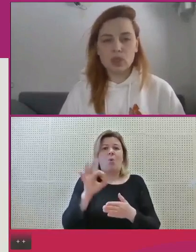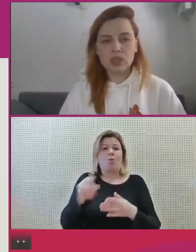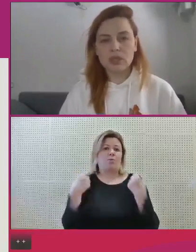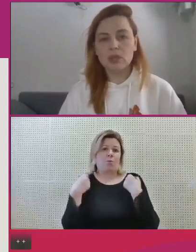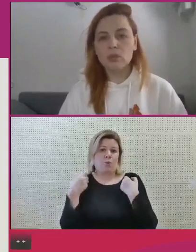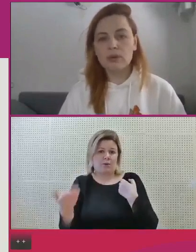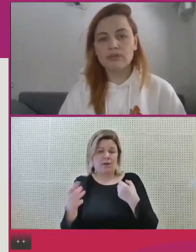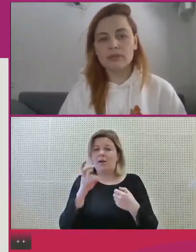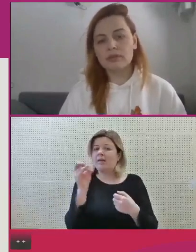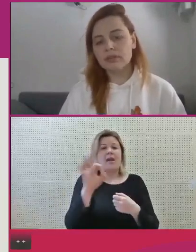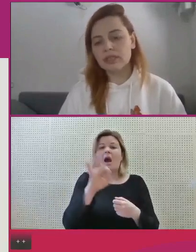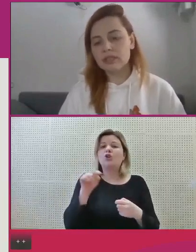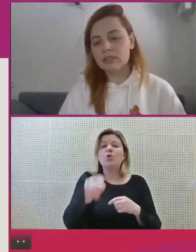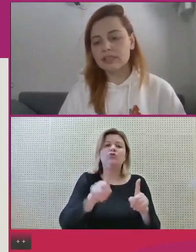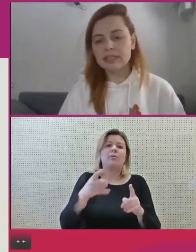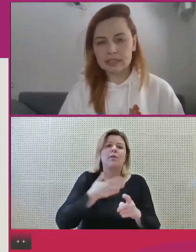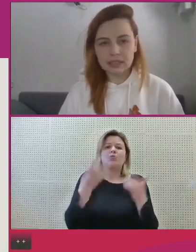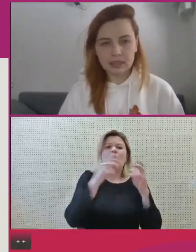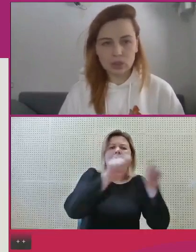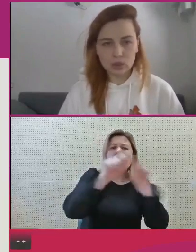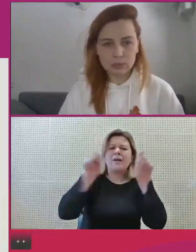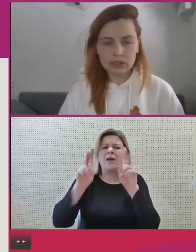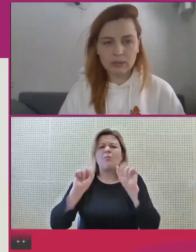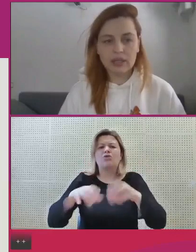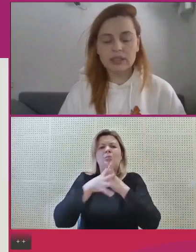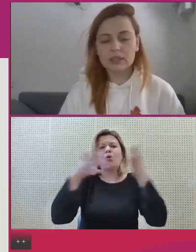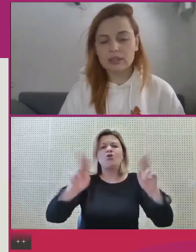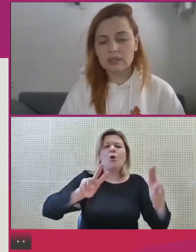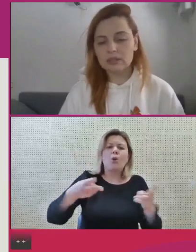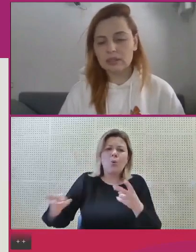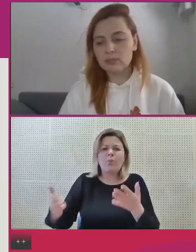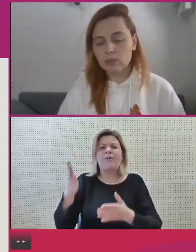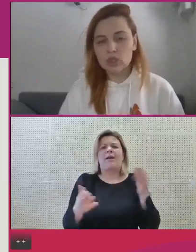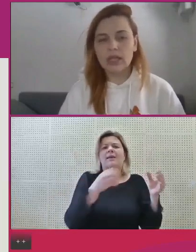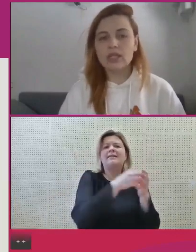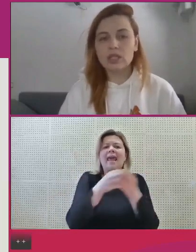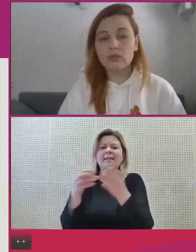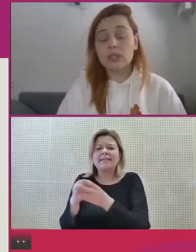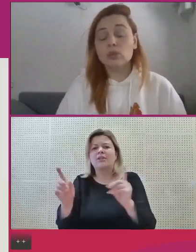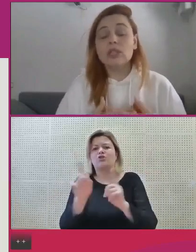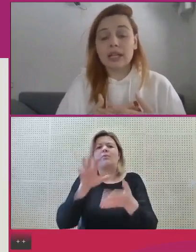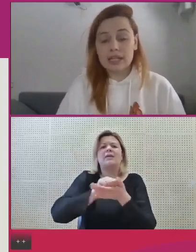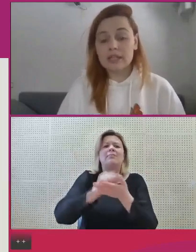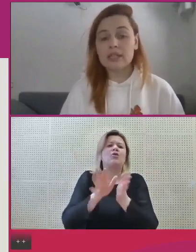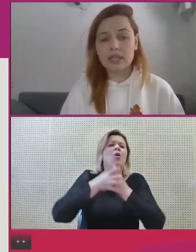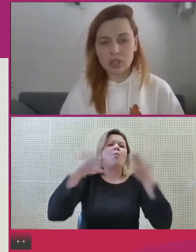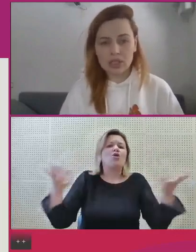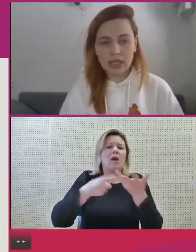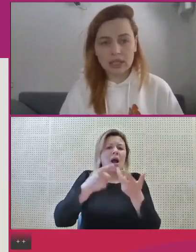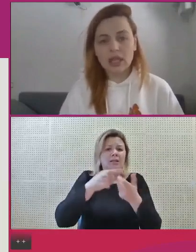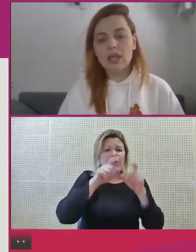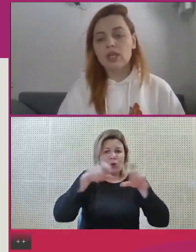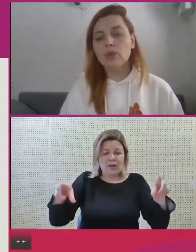можно больше клубов или секций, чтобы занималось там большее количество людей. То есть такая